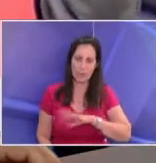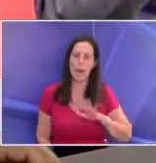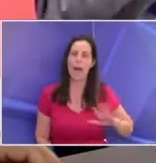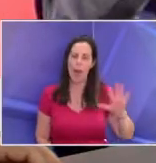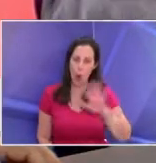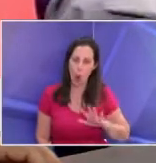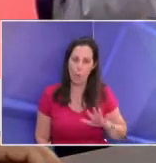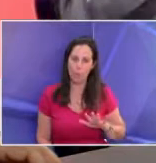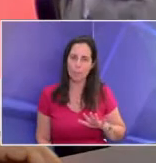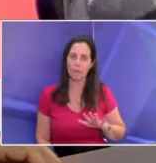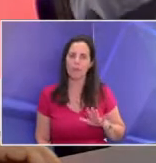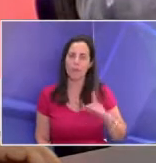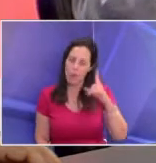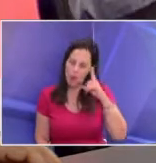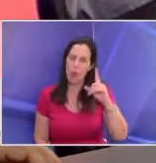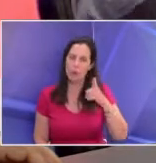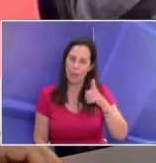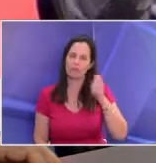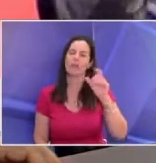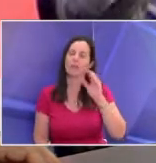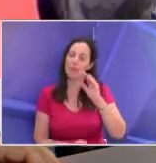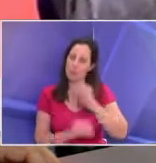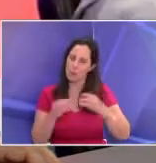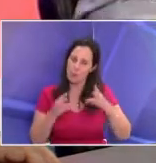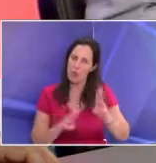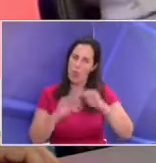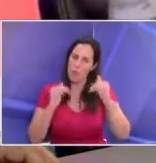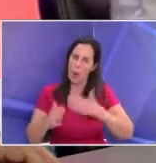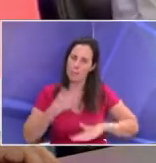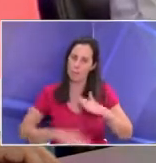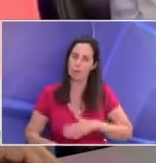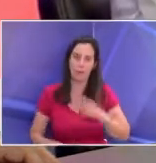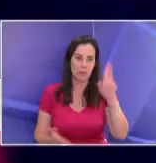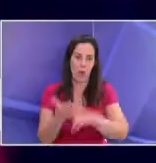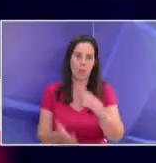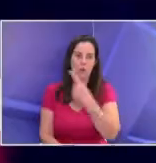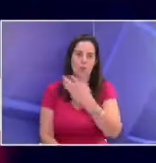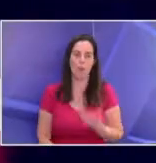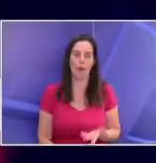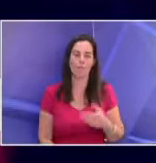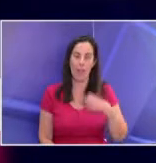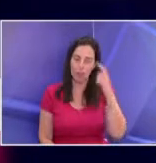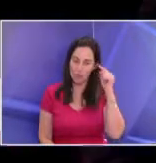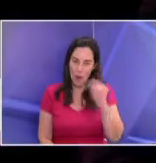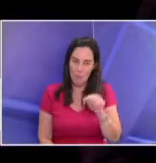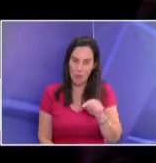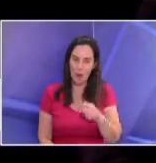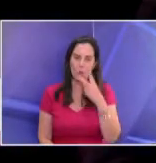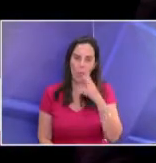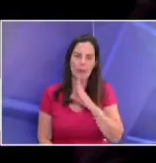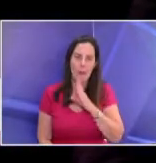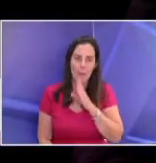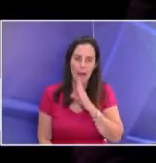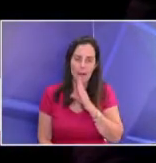המערבי, גם הוא כשצריך יודע לחסל ולהשתמש בשיטות לא פחות נעימות. זה כל כך נכון מה שאתה אומר, יריב, אבל אני חושב שפה אתה רואה את